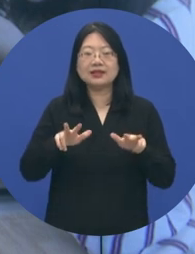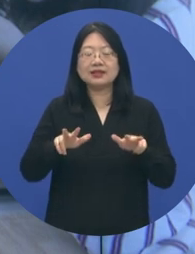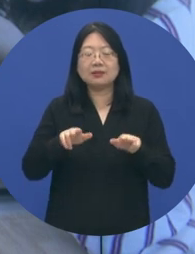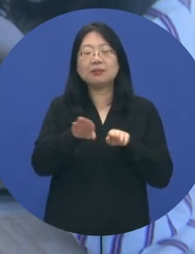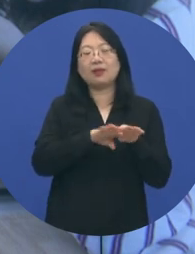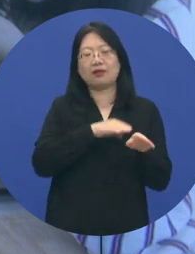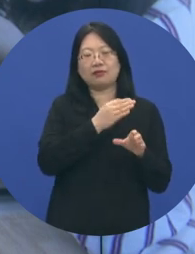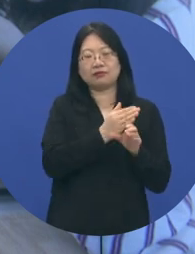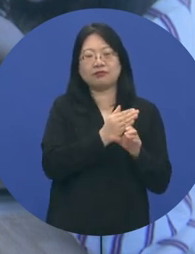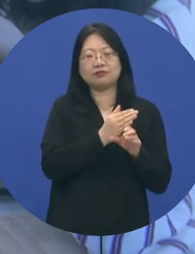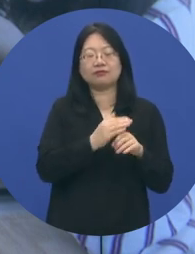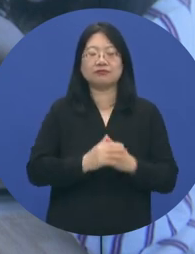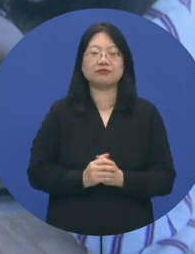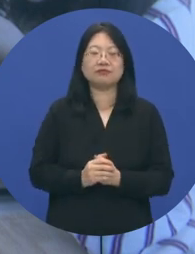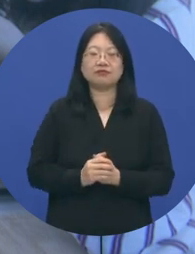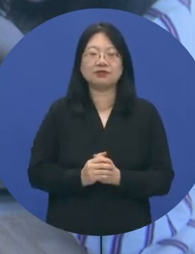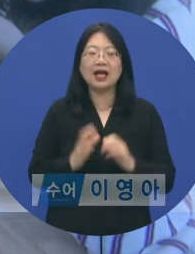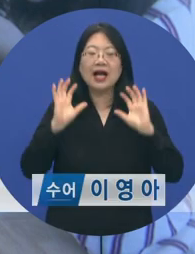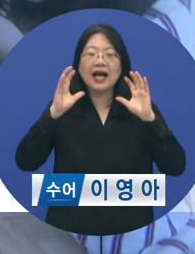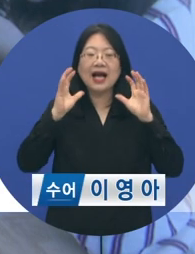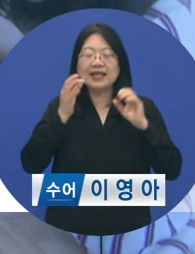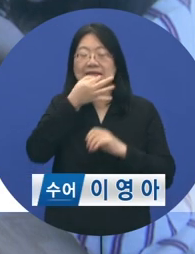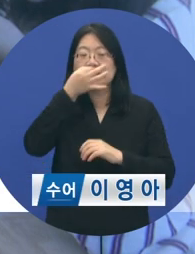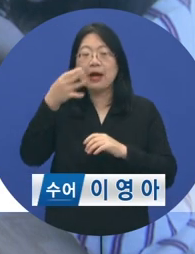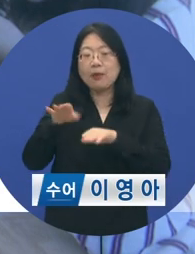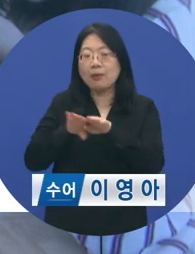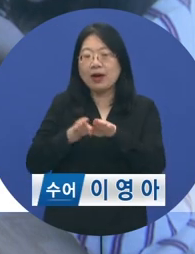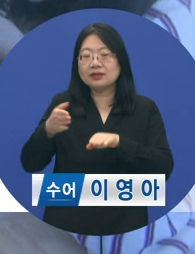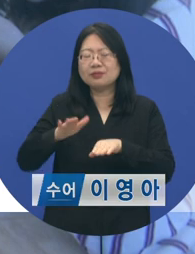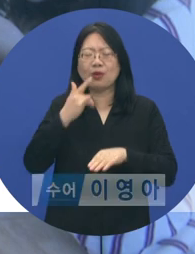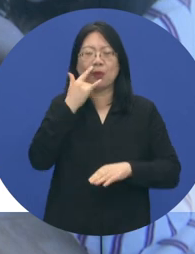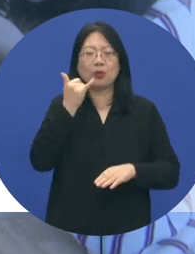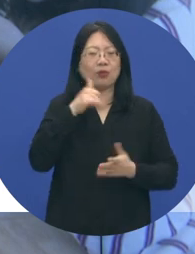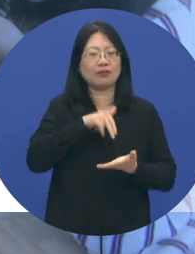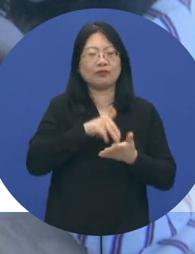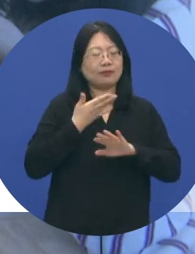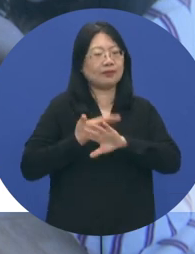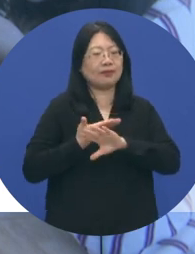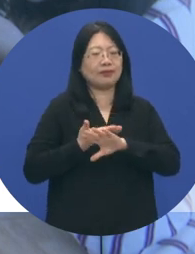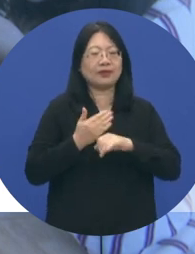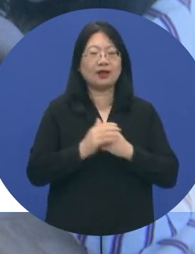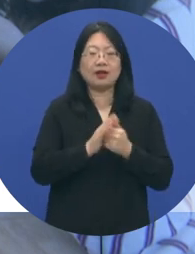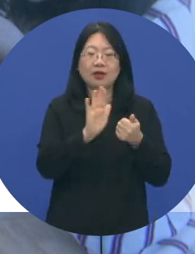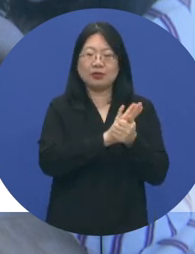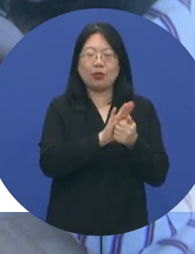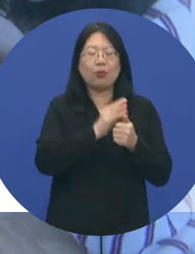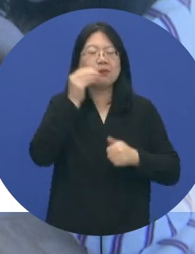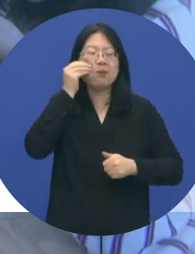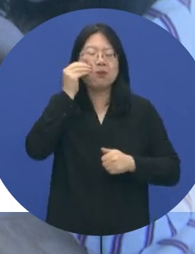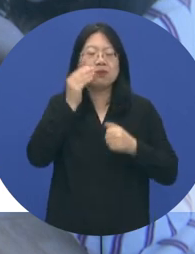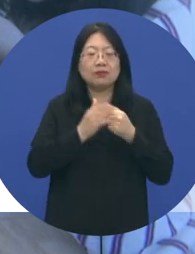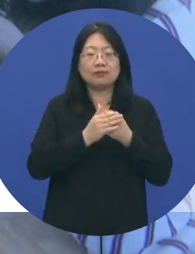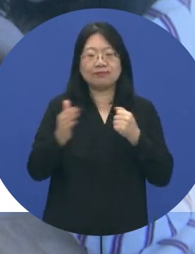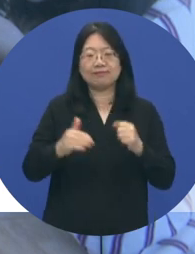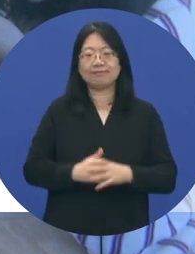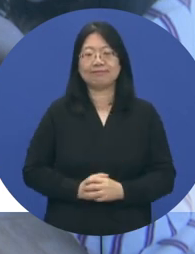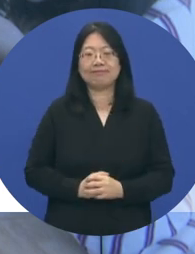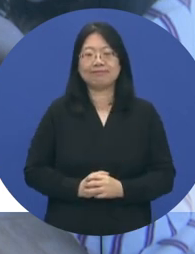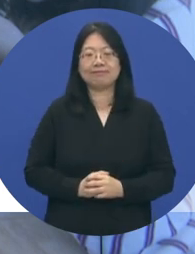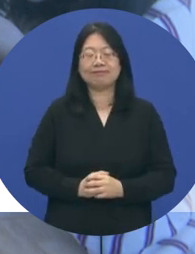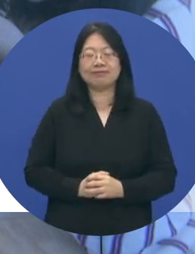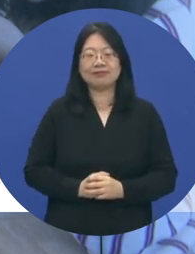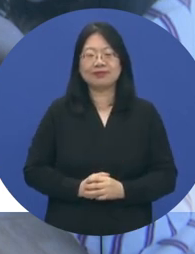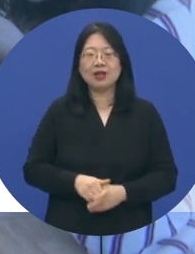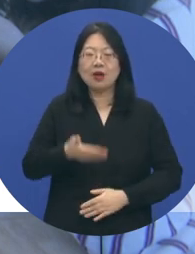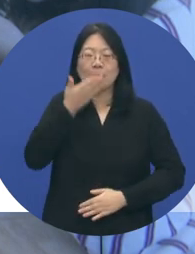지금 한창 방학 기간이죠. 아이들은 신나는 방학이지만 부모들은 그렇지 않습니다. 돌봄 공백이 생기기 때문인데요.